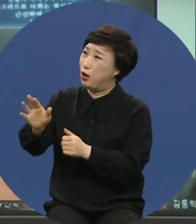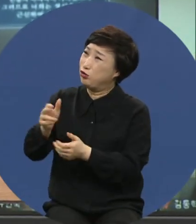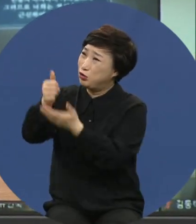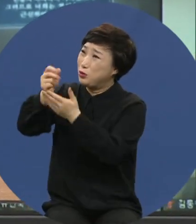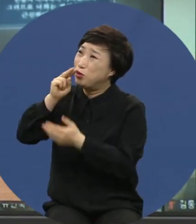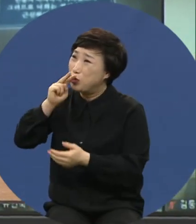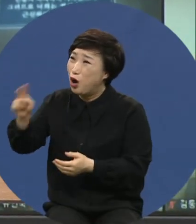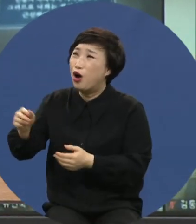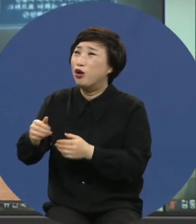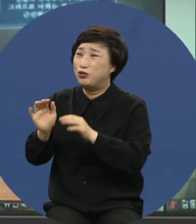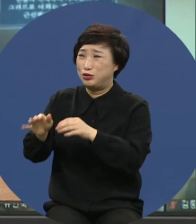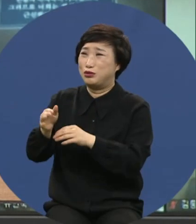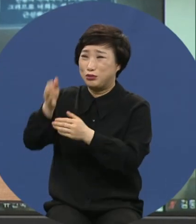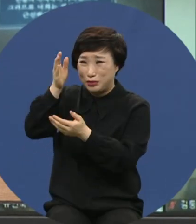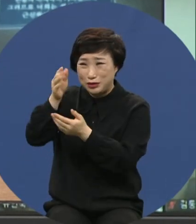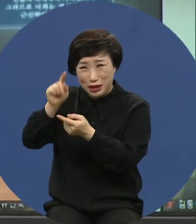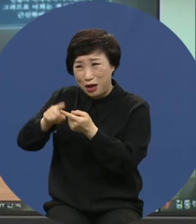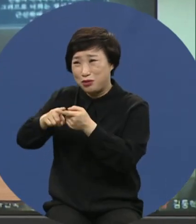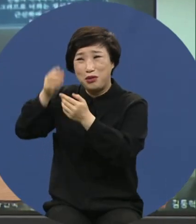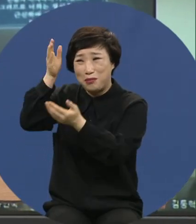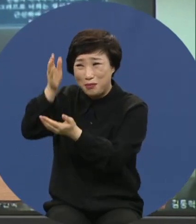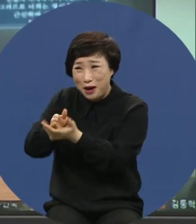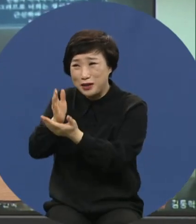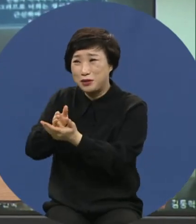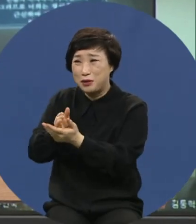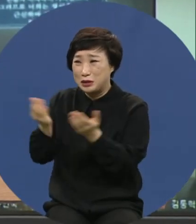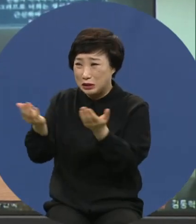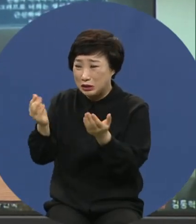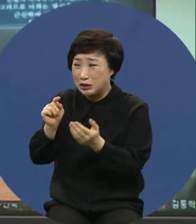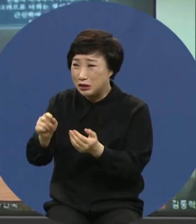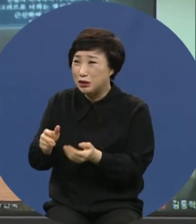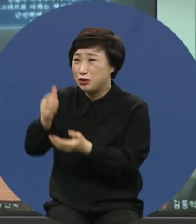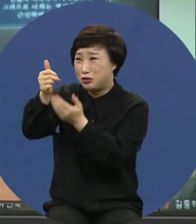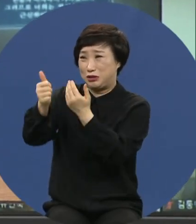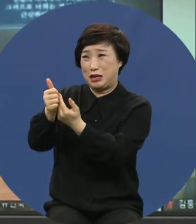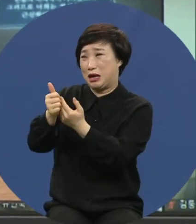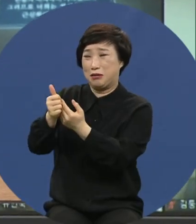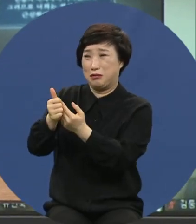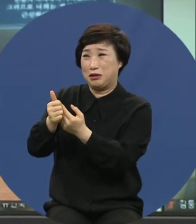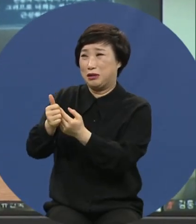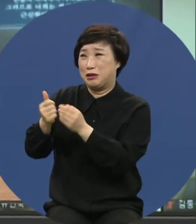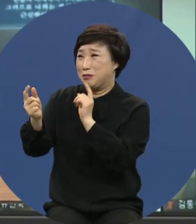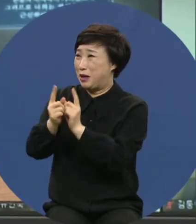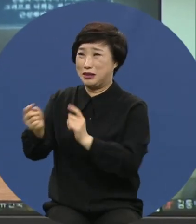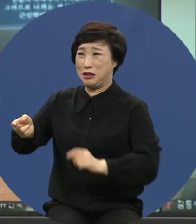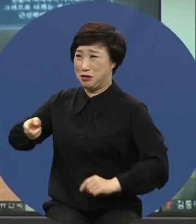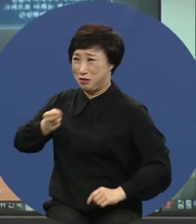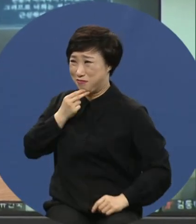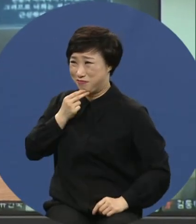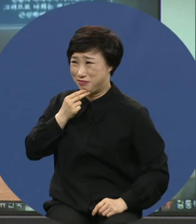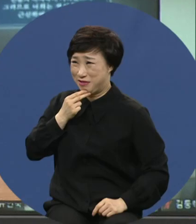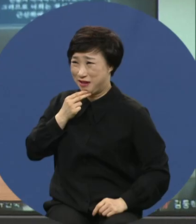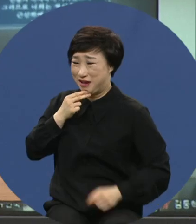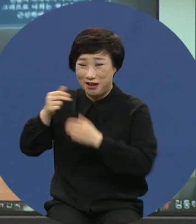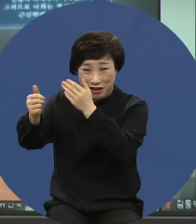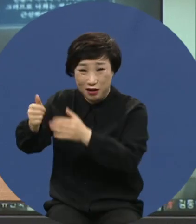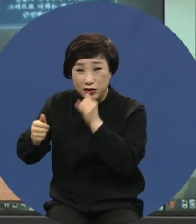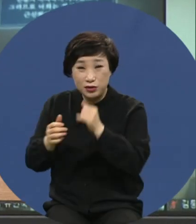주여 그리 마옵소서 이 일이 결코 주님께 미치지